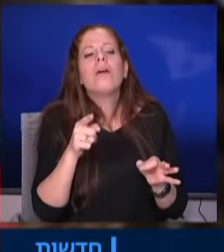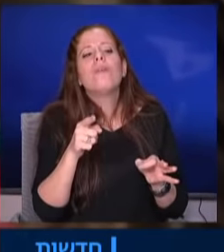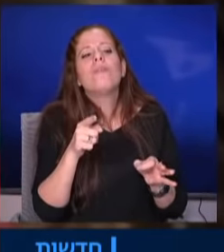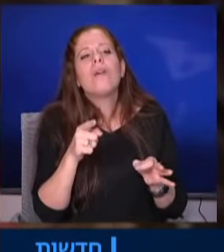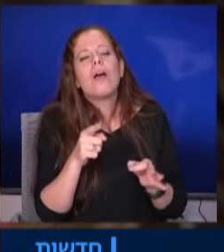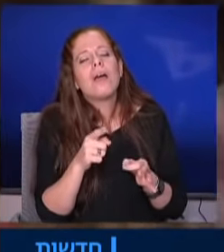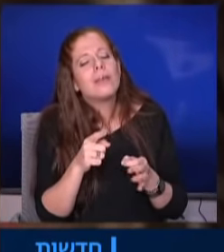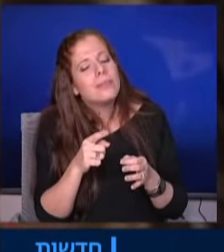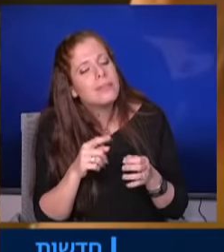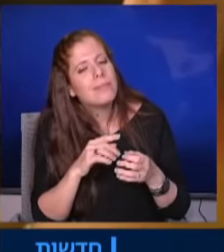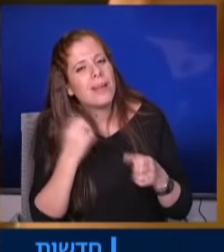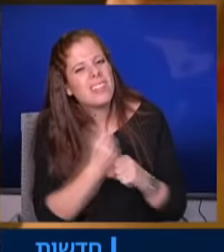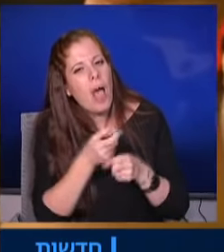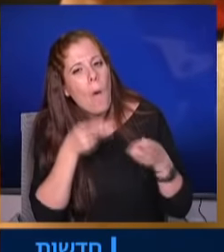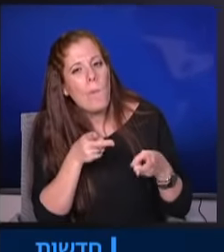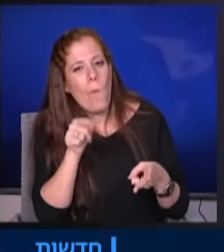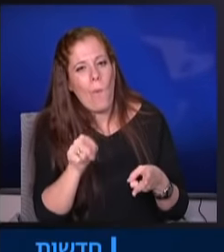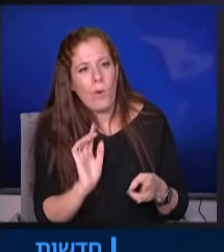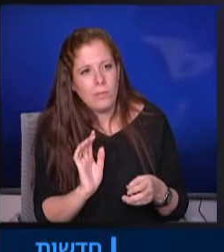הומור, ההומור שלו.